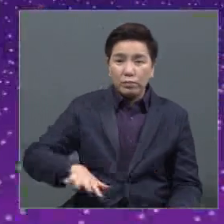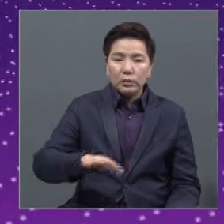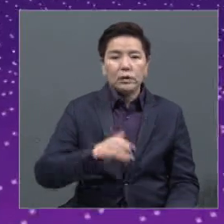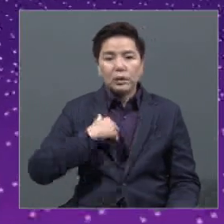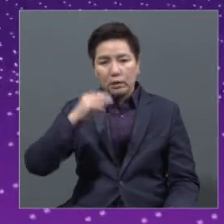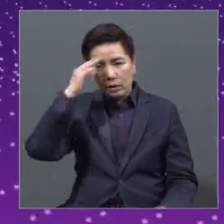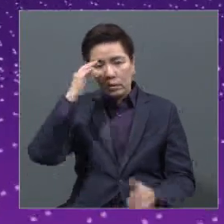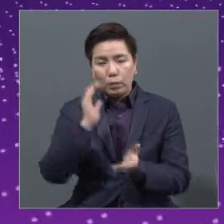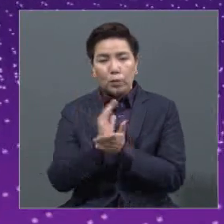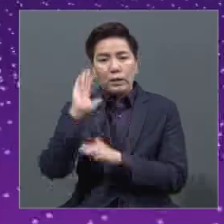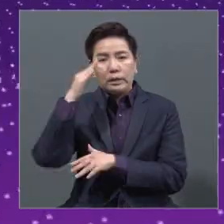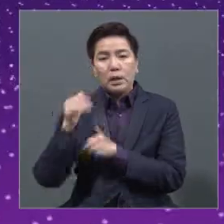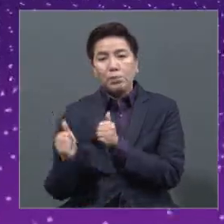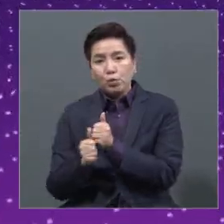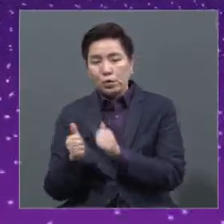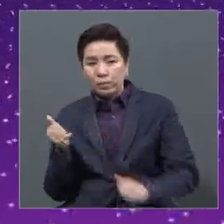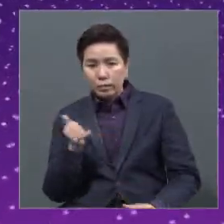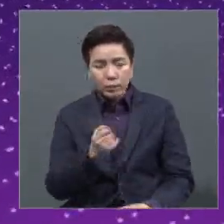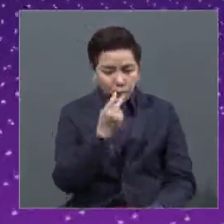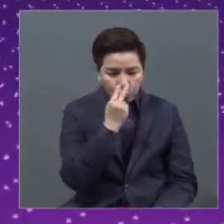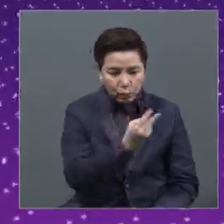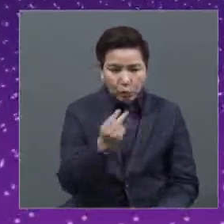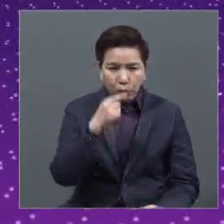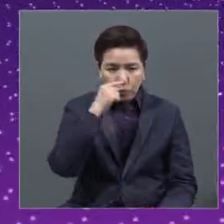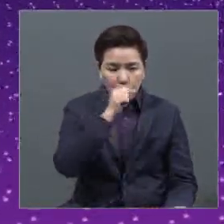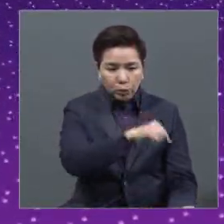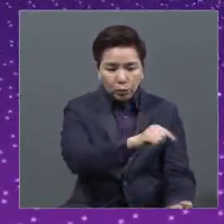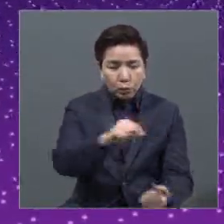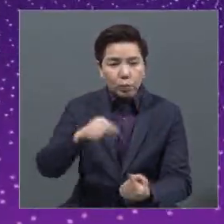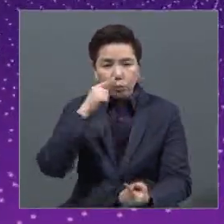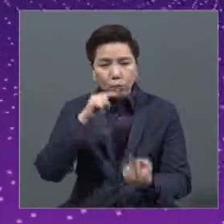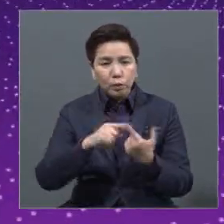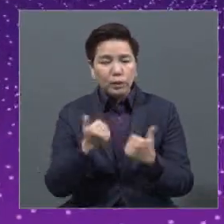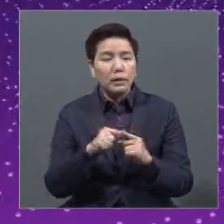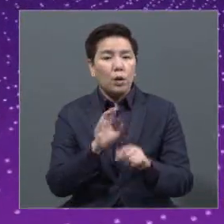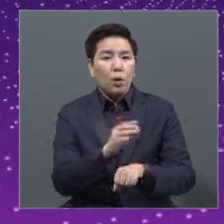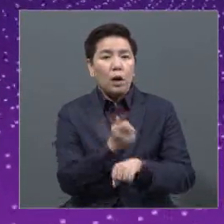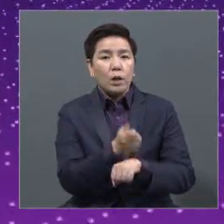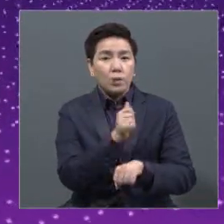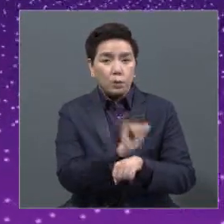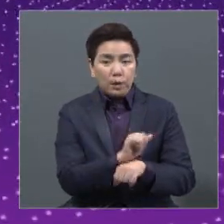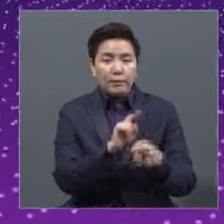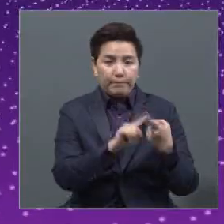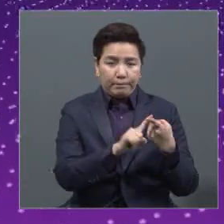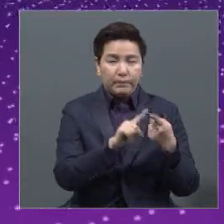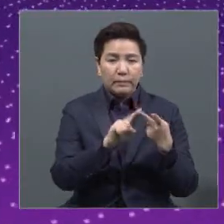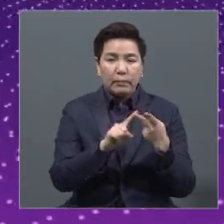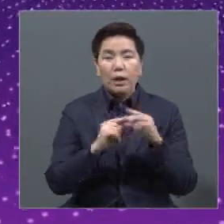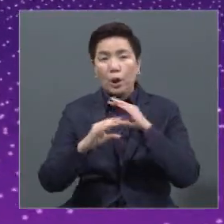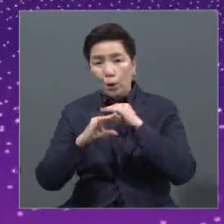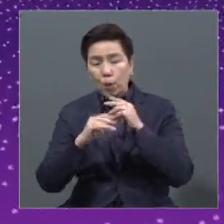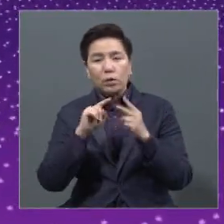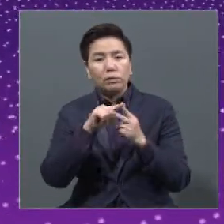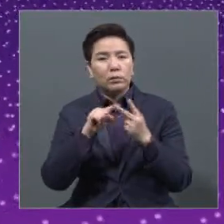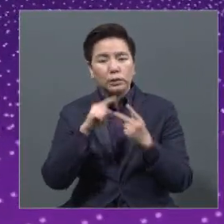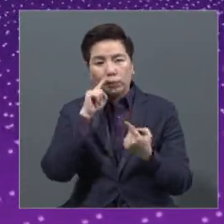บัญชาการตำรวจแห่งชาติลงพื้นที่ไปติดตามความคืบหน้าหลายจุดนะคะไม่ว่าจะเป็นที่พระนครศรีอยุธยาแล้วก็ที่จังหวัดระยอง